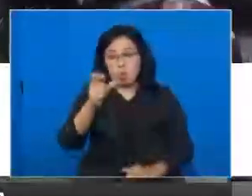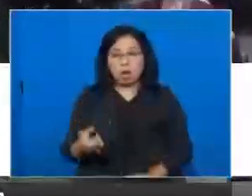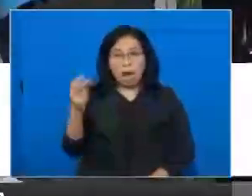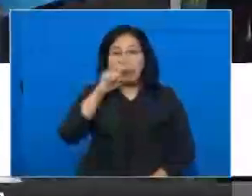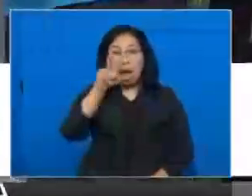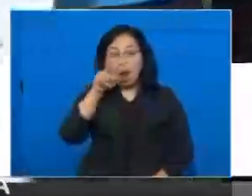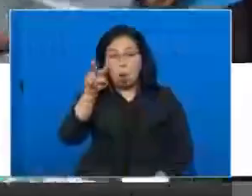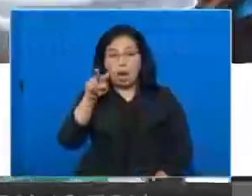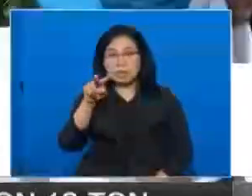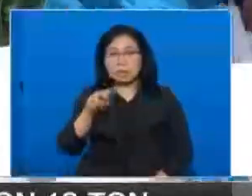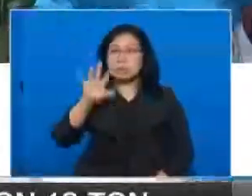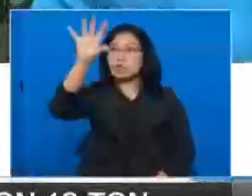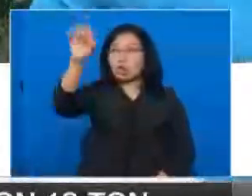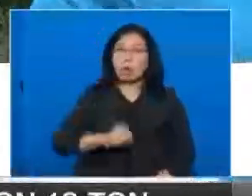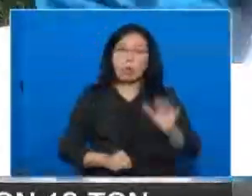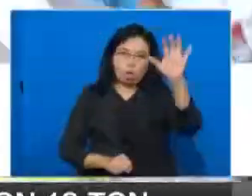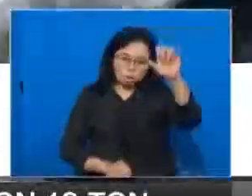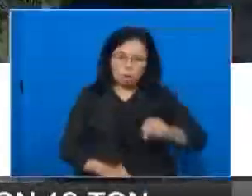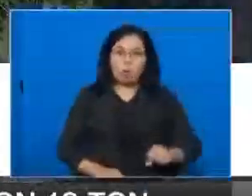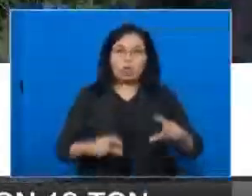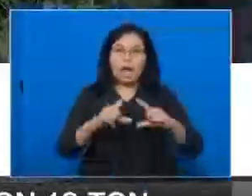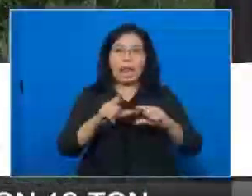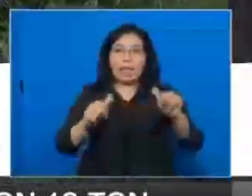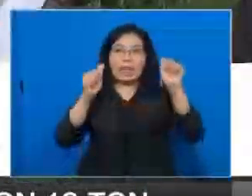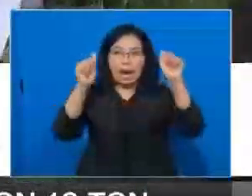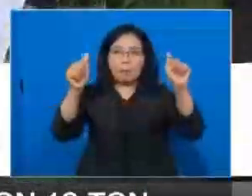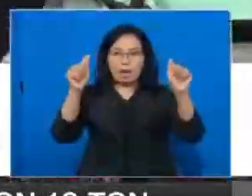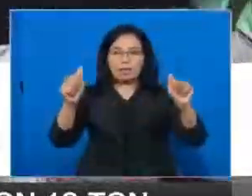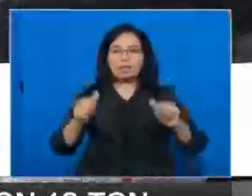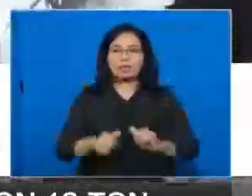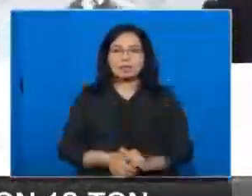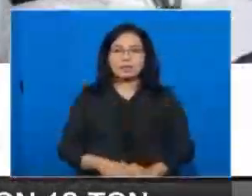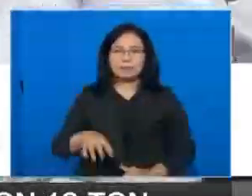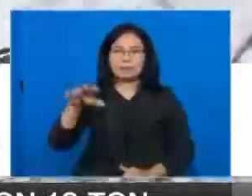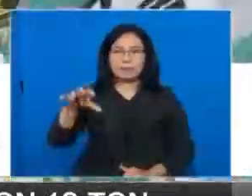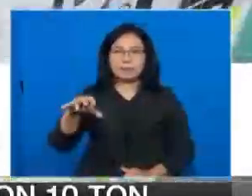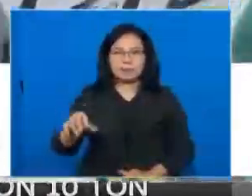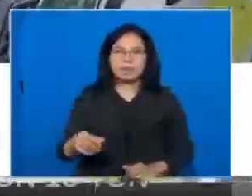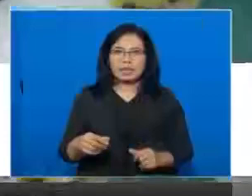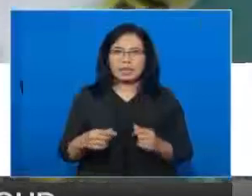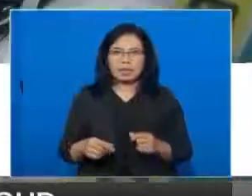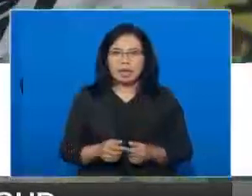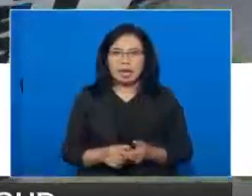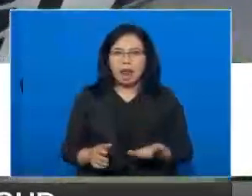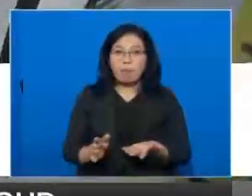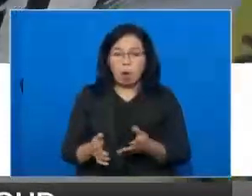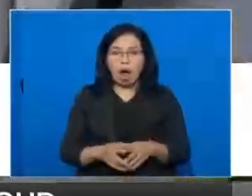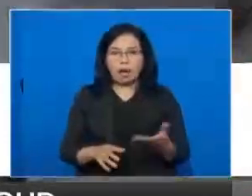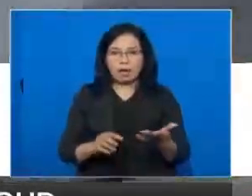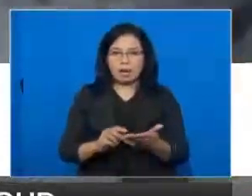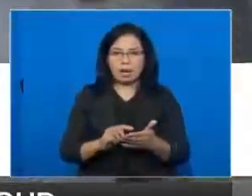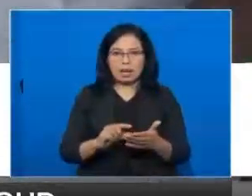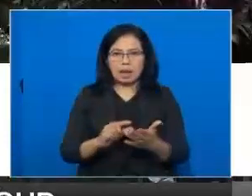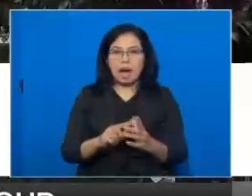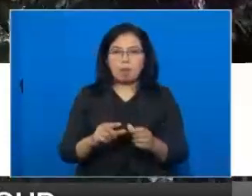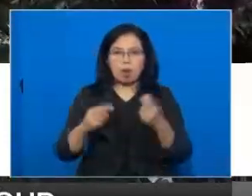PKD mencopot alat peraga kampanye yang bertaran di desa Bakri Gandung Kecamatan Tikung Kabupaten lambongan Jawa Timur Minggu